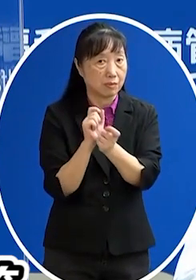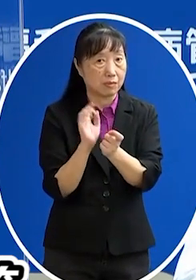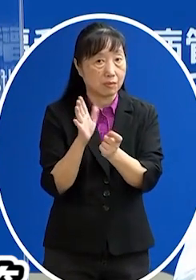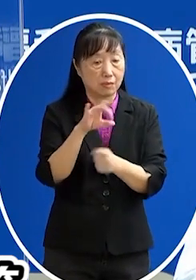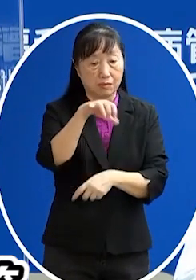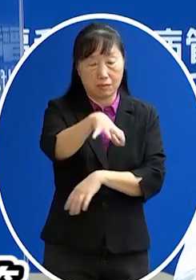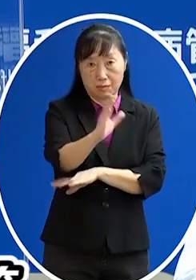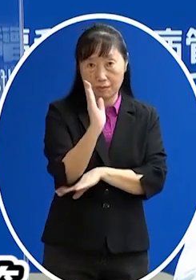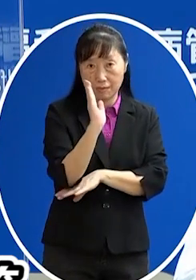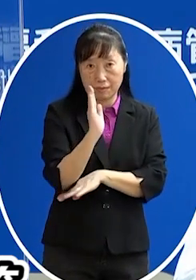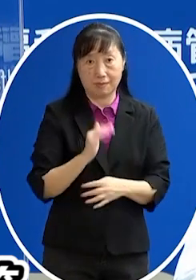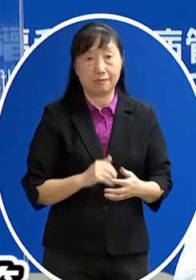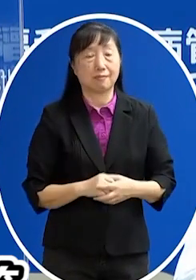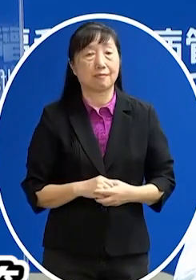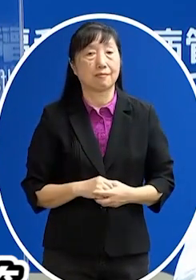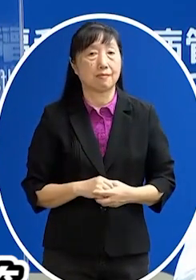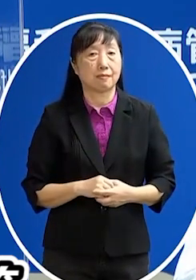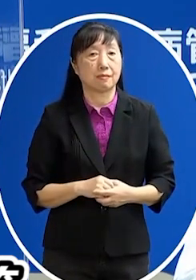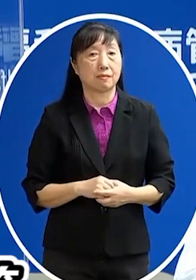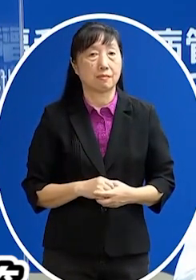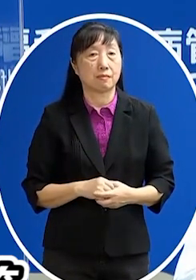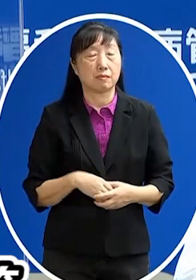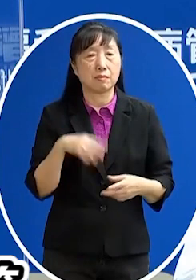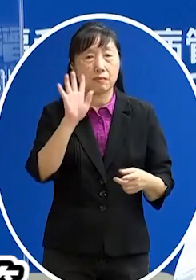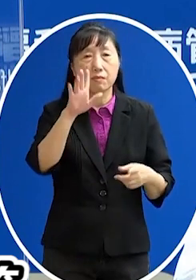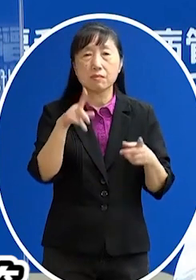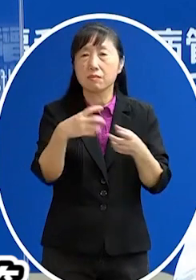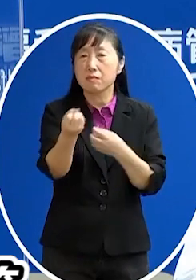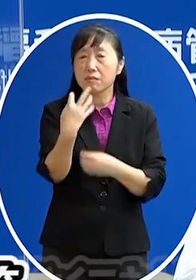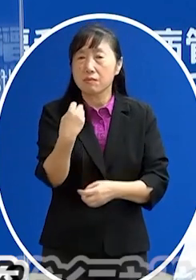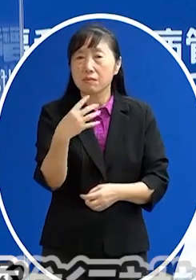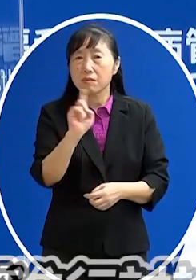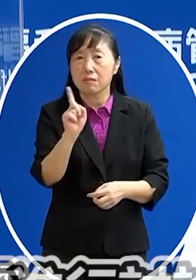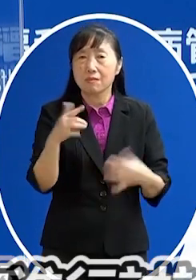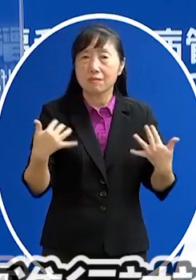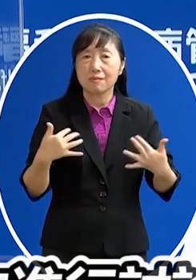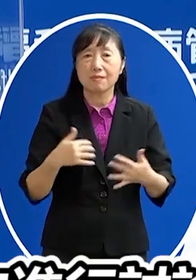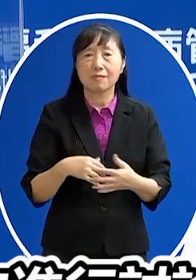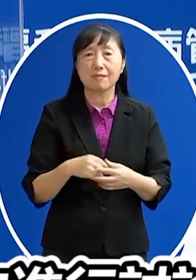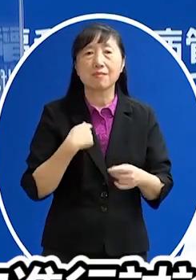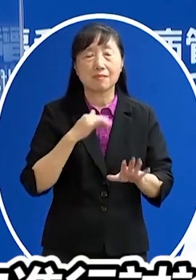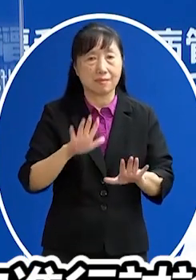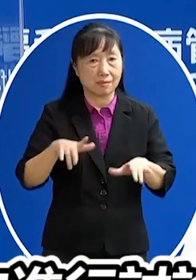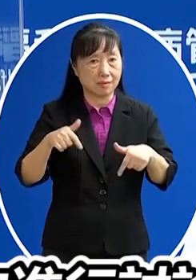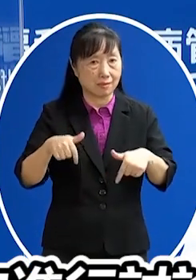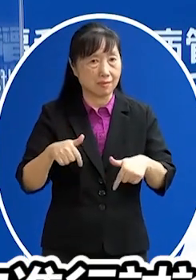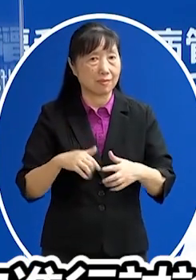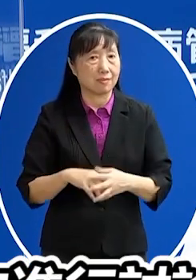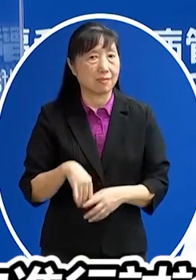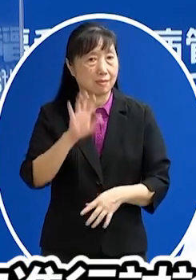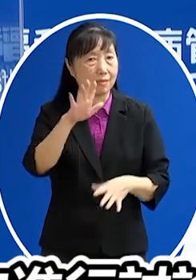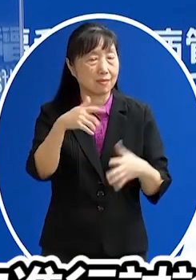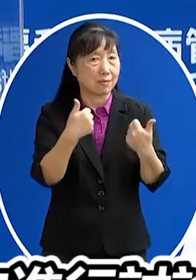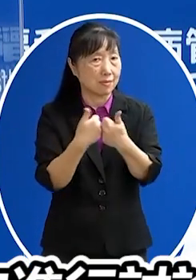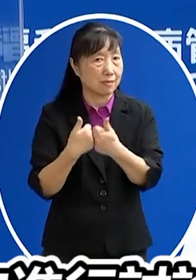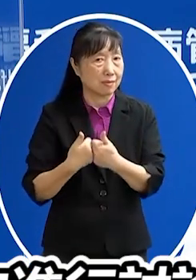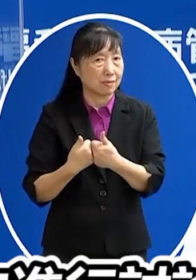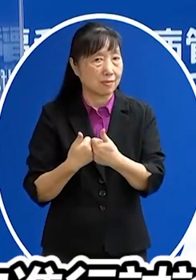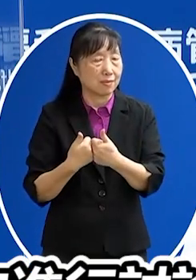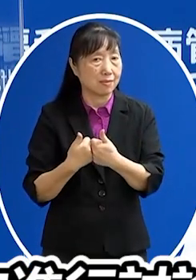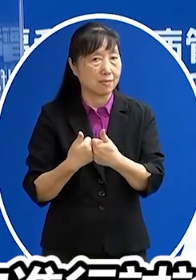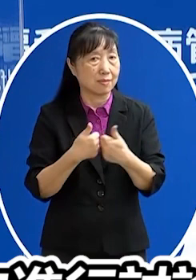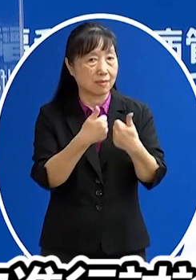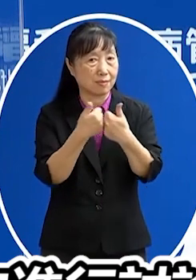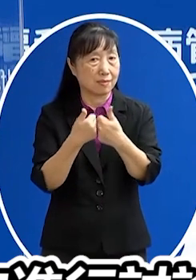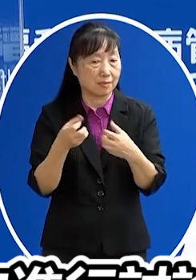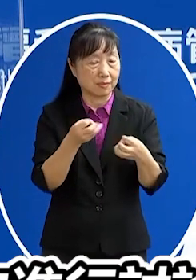地方政府或是一般哈在反映的有一些相关的问题，我们今天下午哈也开了哈相关